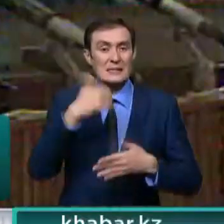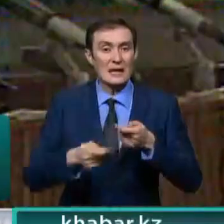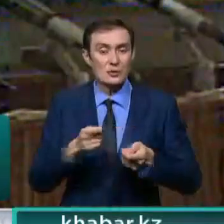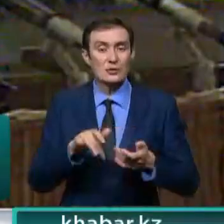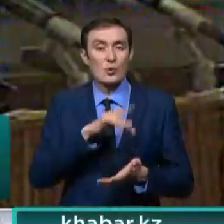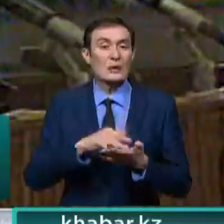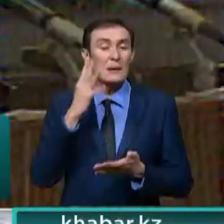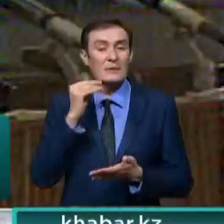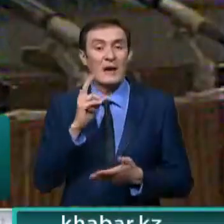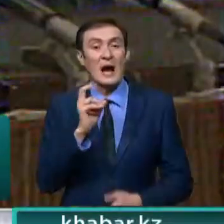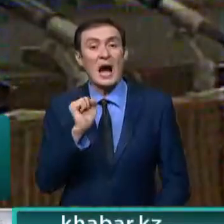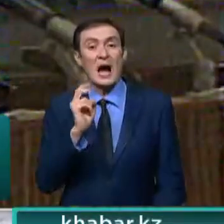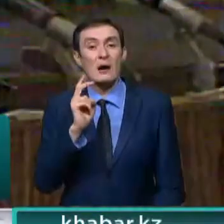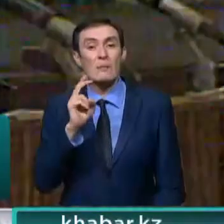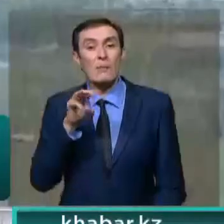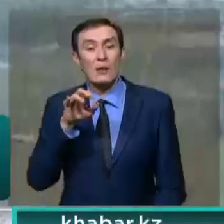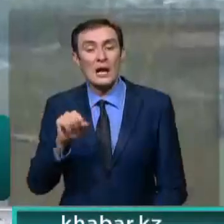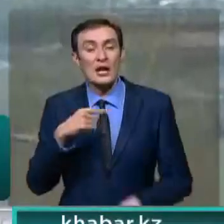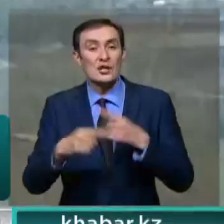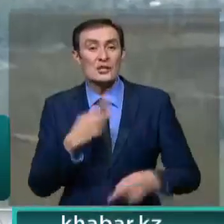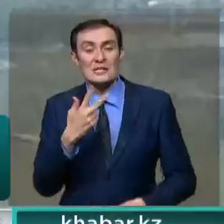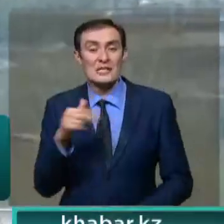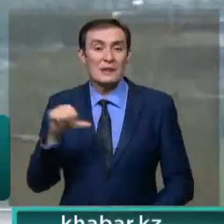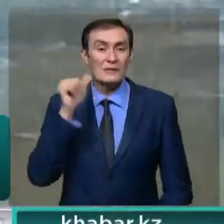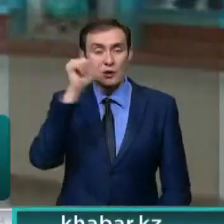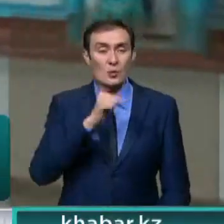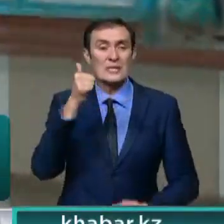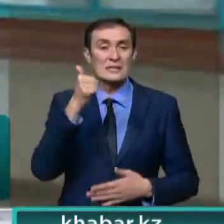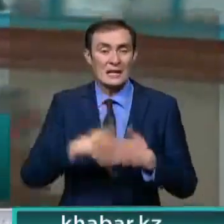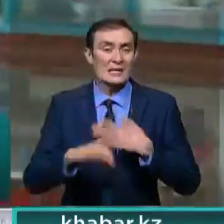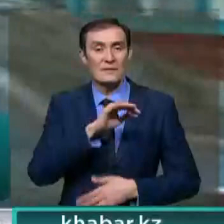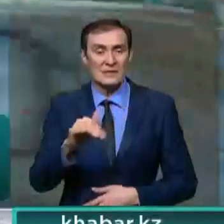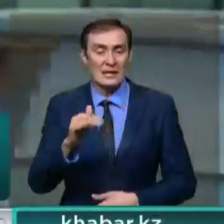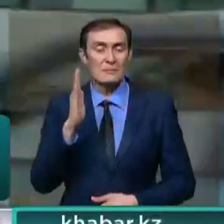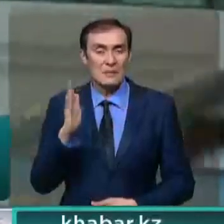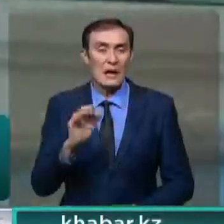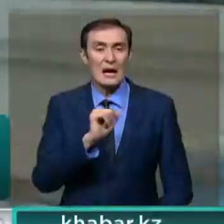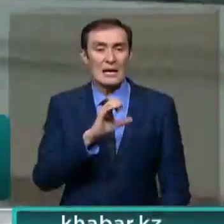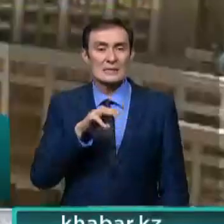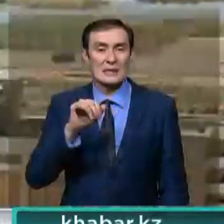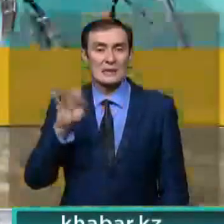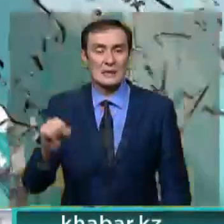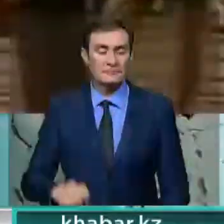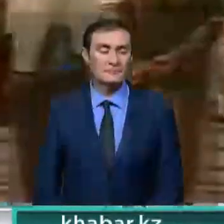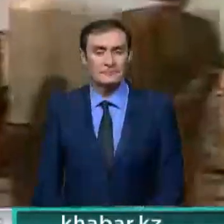Казахстана из Алматы в Акмалу. Через 3,5 года столицей нашей страны официально стала Астана.